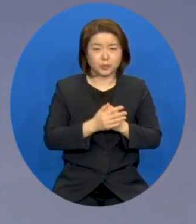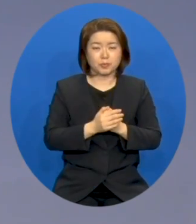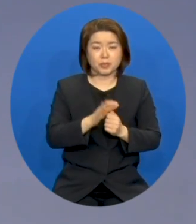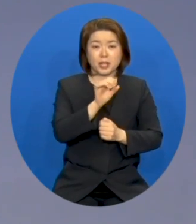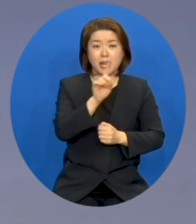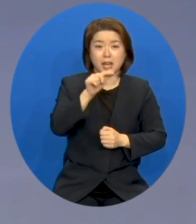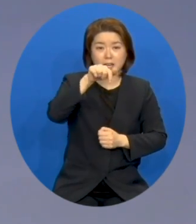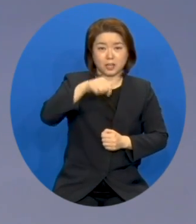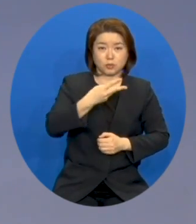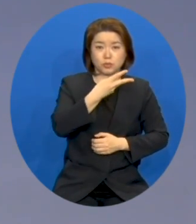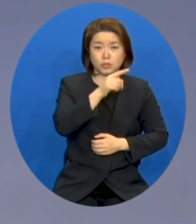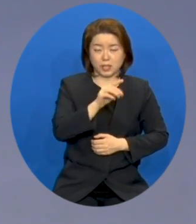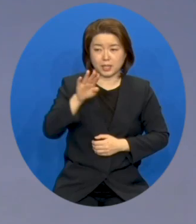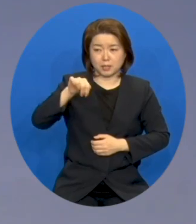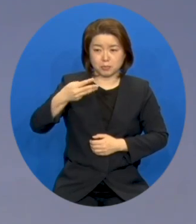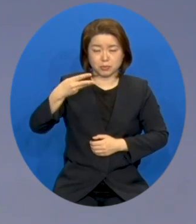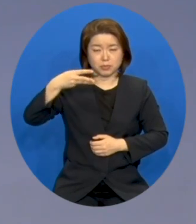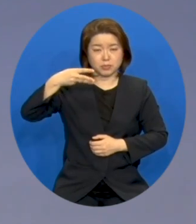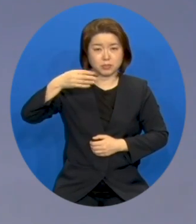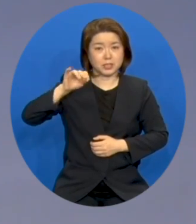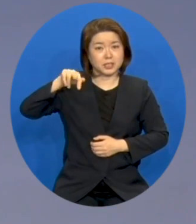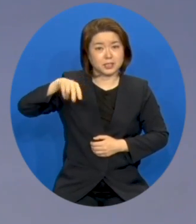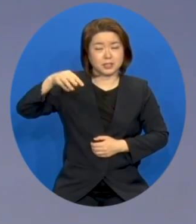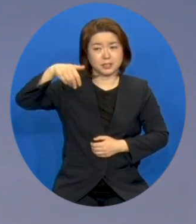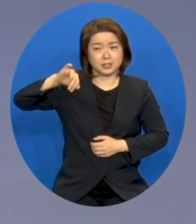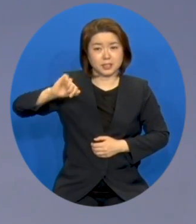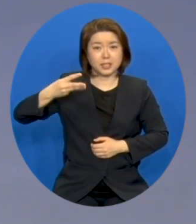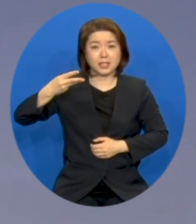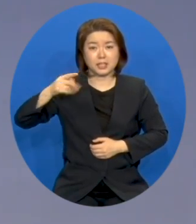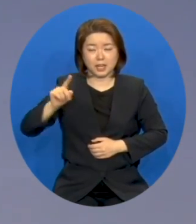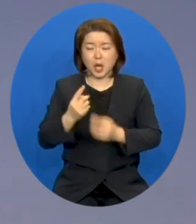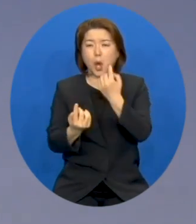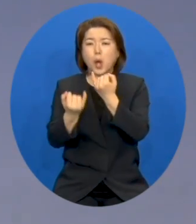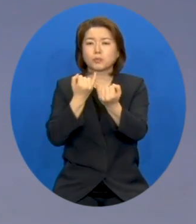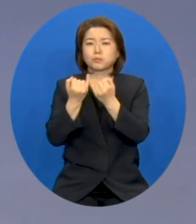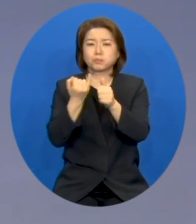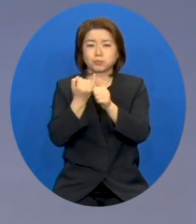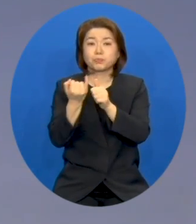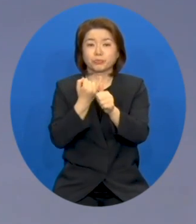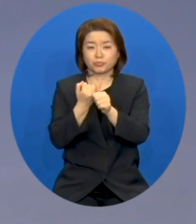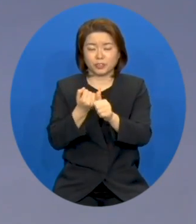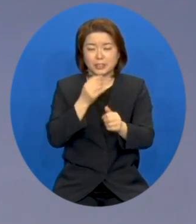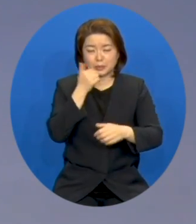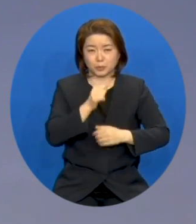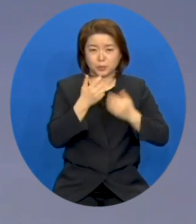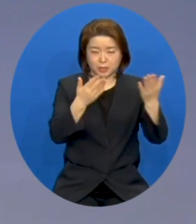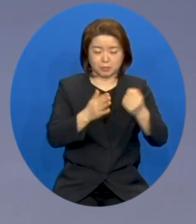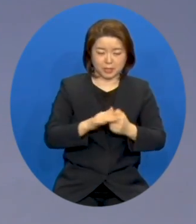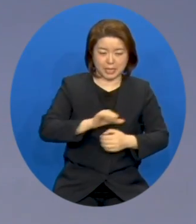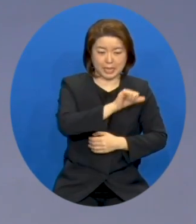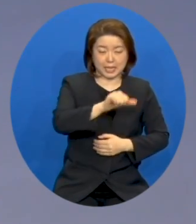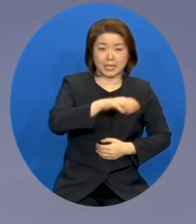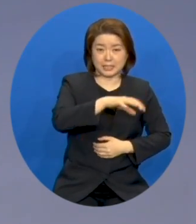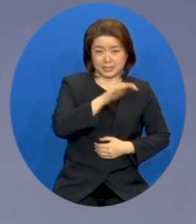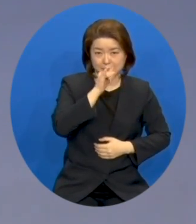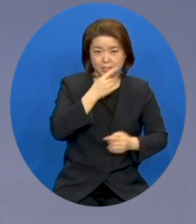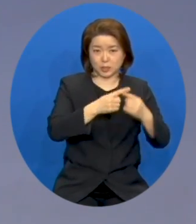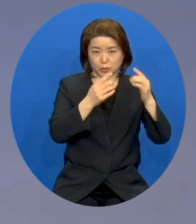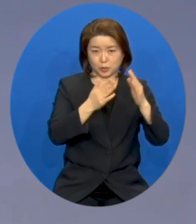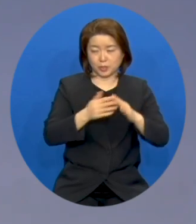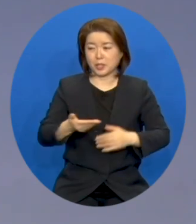아굴라와 브리스길라 부부를 소개합니다. 19절에 아시아에 있는 교회들이 여러분에게